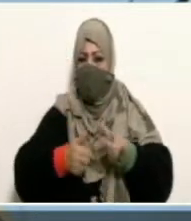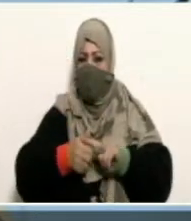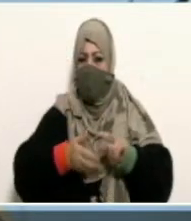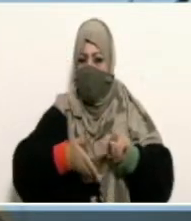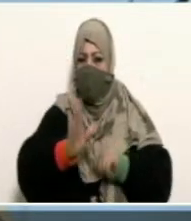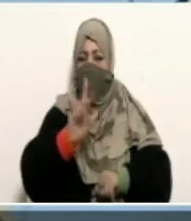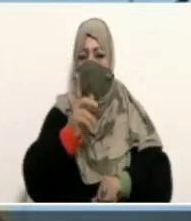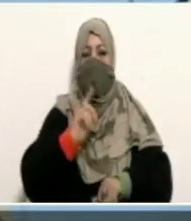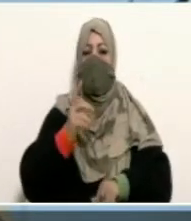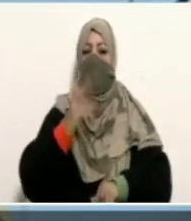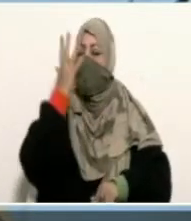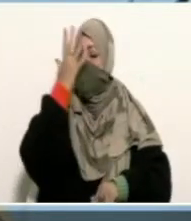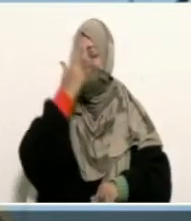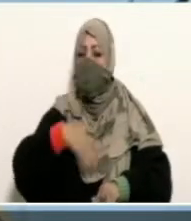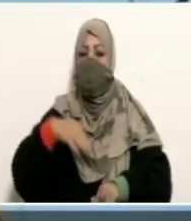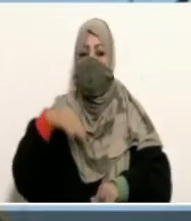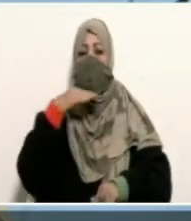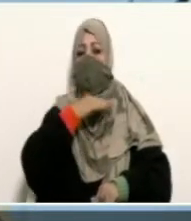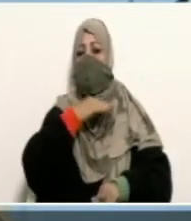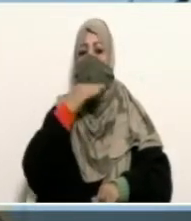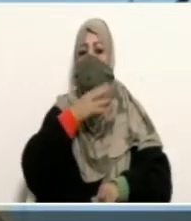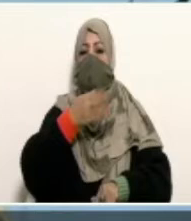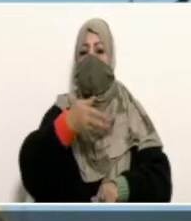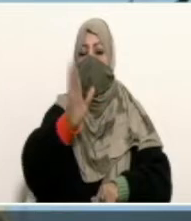من طلوع الشمس ثم لا يذهب إلا